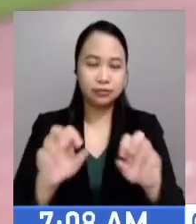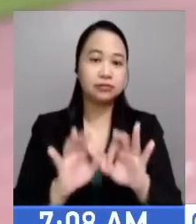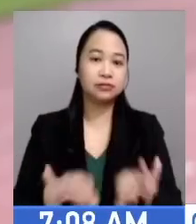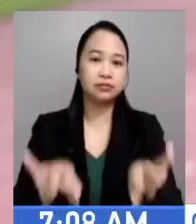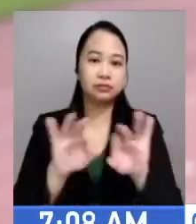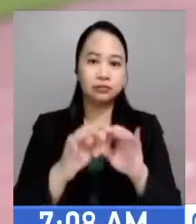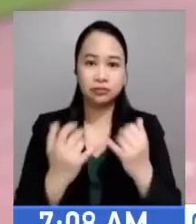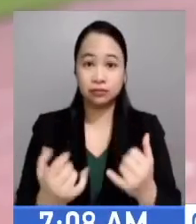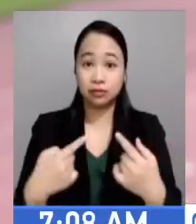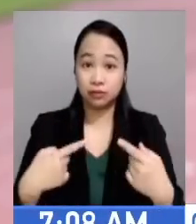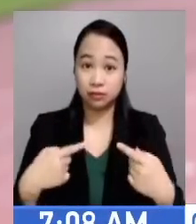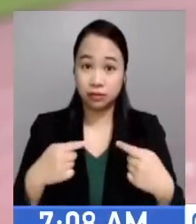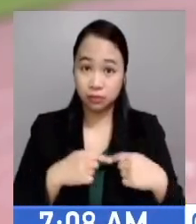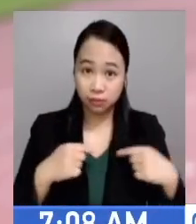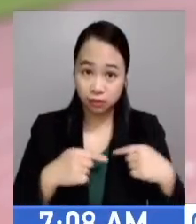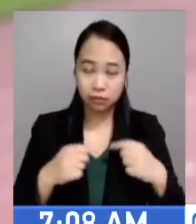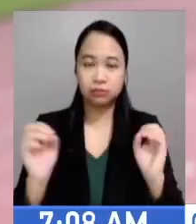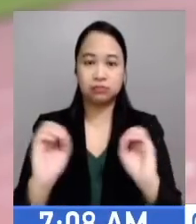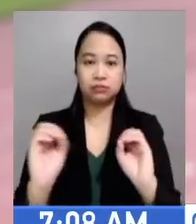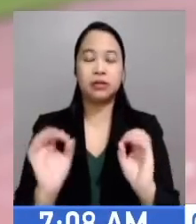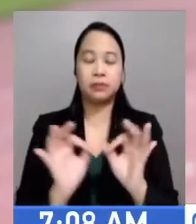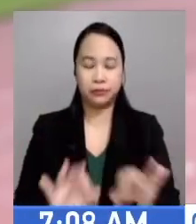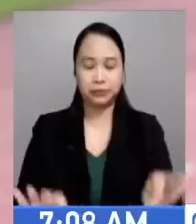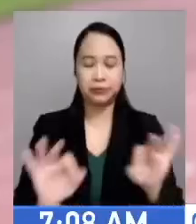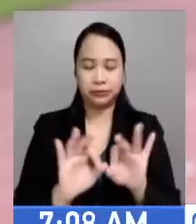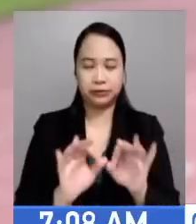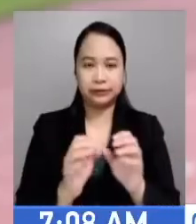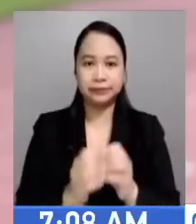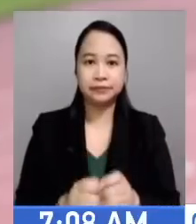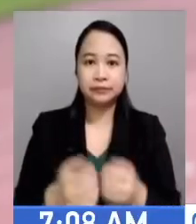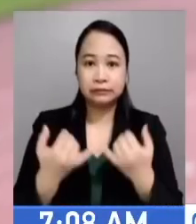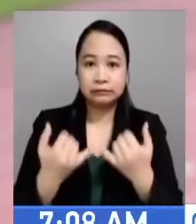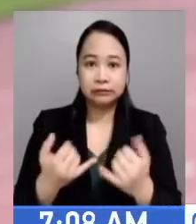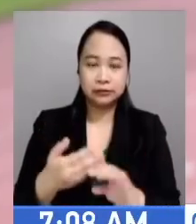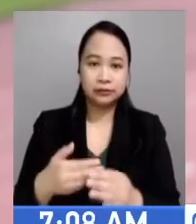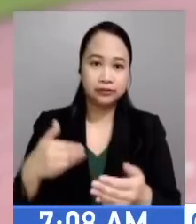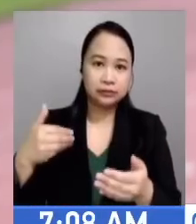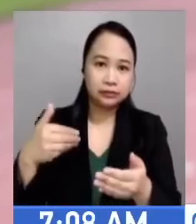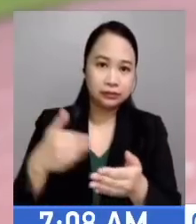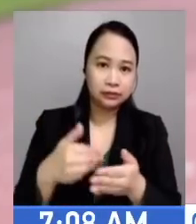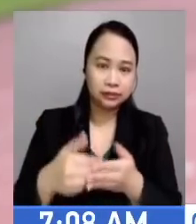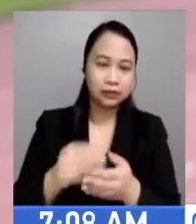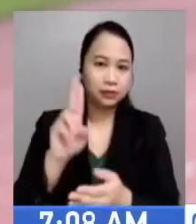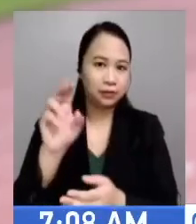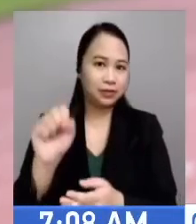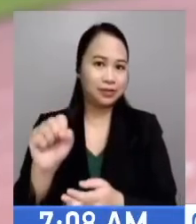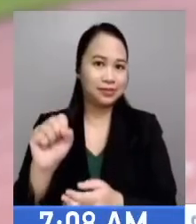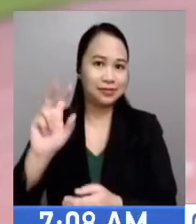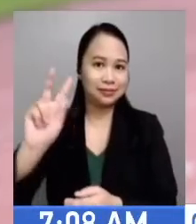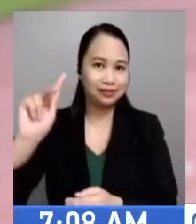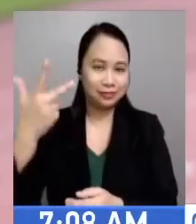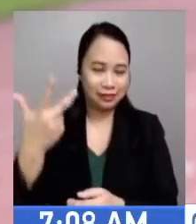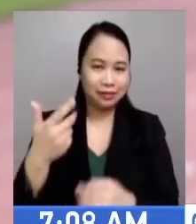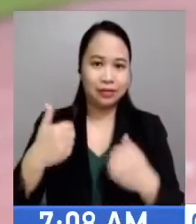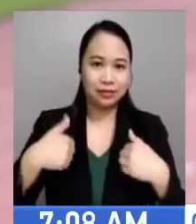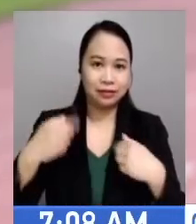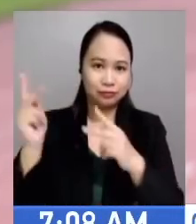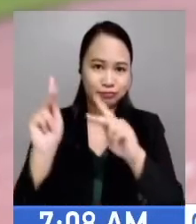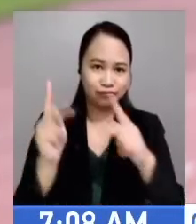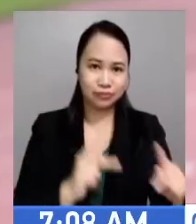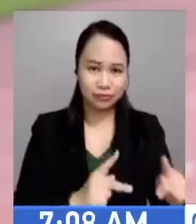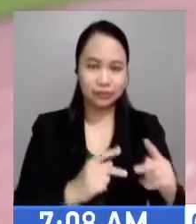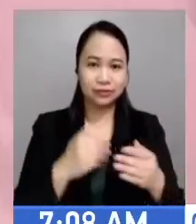insidente na nangyari ilang araw bago ang pagdalaw ni U.S. Vice President Kamala Harris sa Palawan na nakakasakop sa munisipalidad